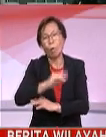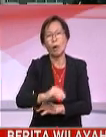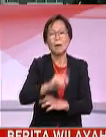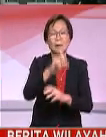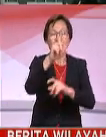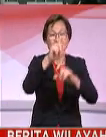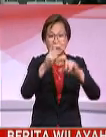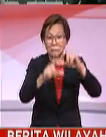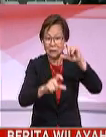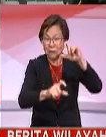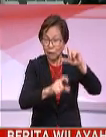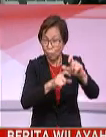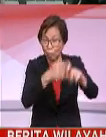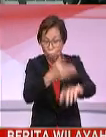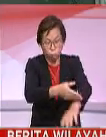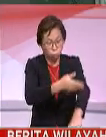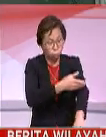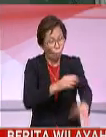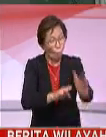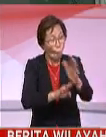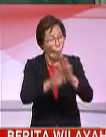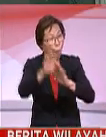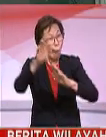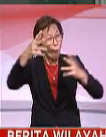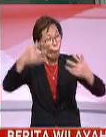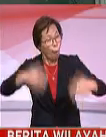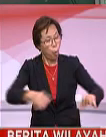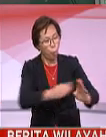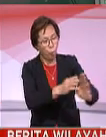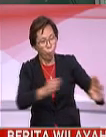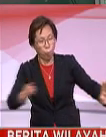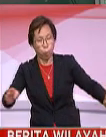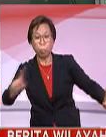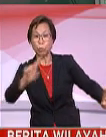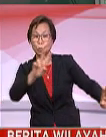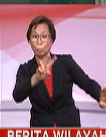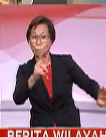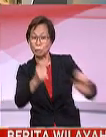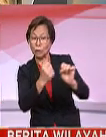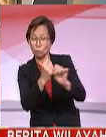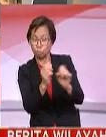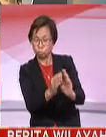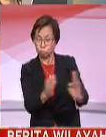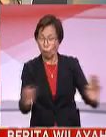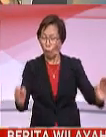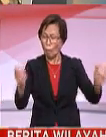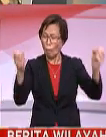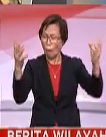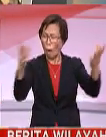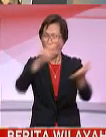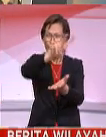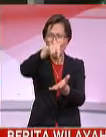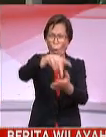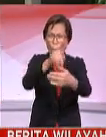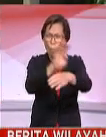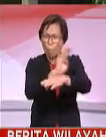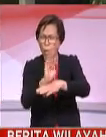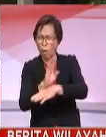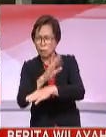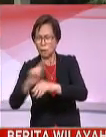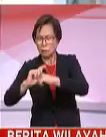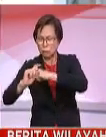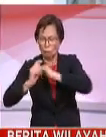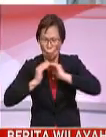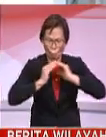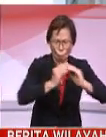mencatatkan kemajuan dan pembangunan ketara. Sepanjang tempoh 21 tahun ini, semakin banyak pusat komersil dan